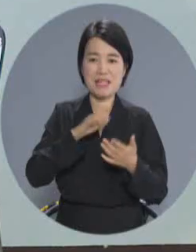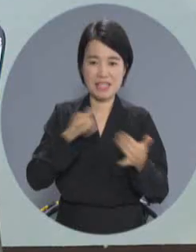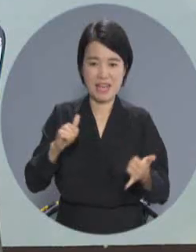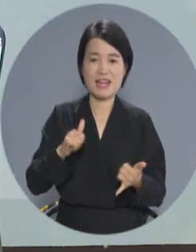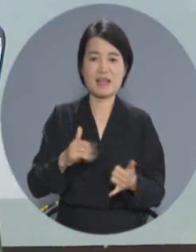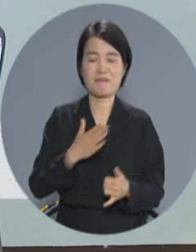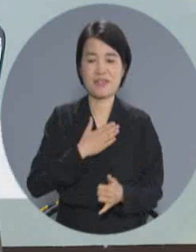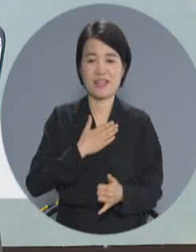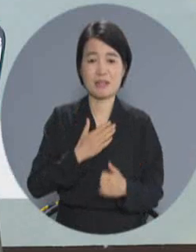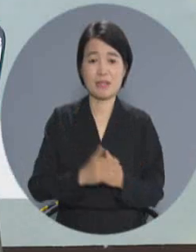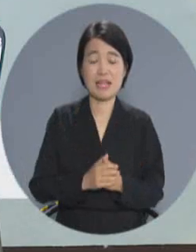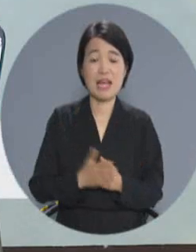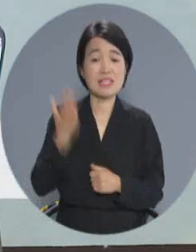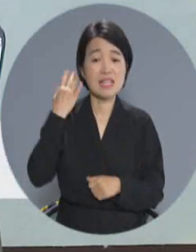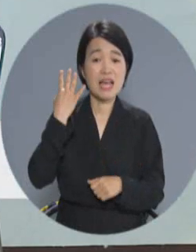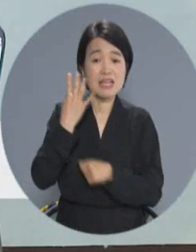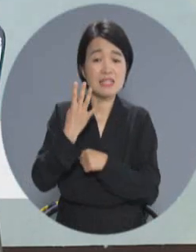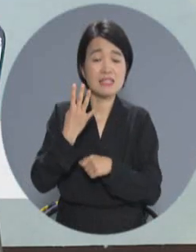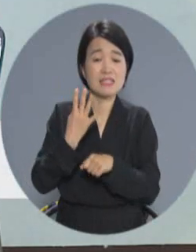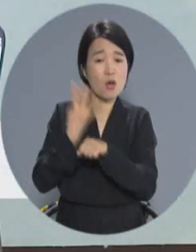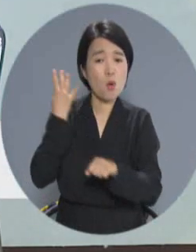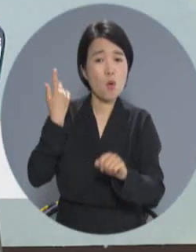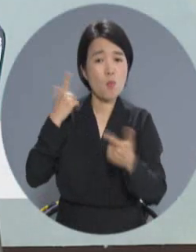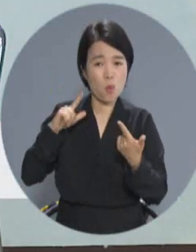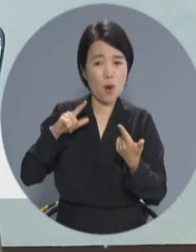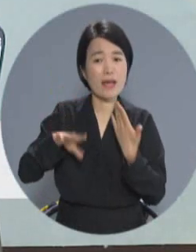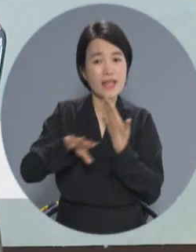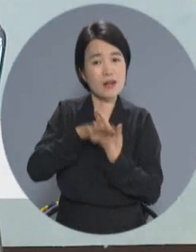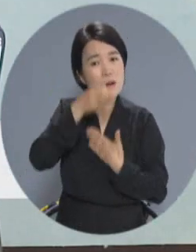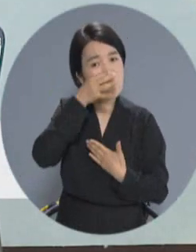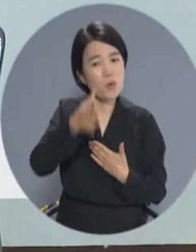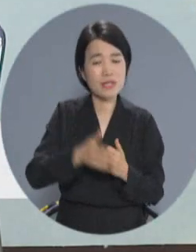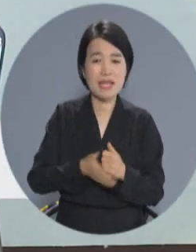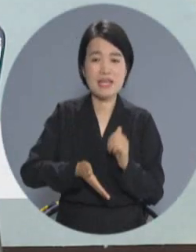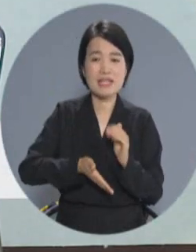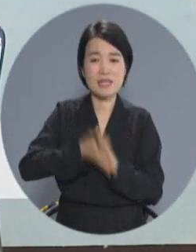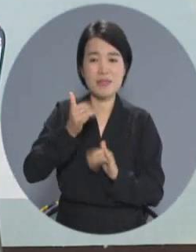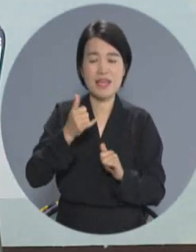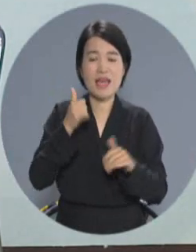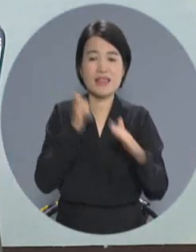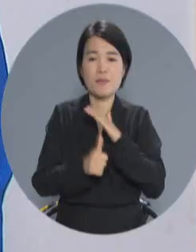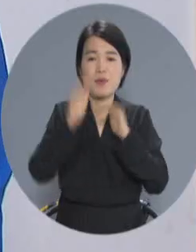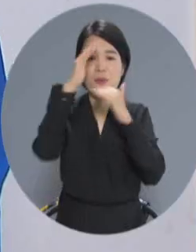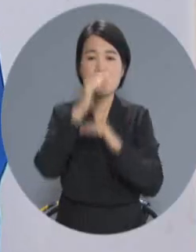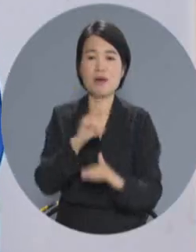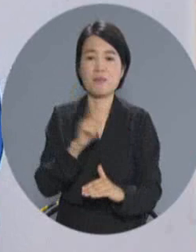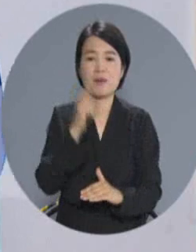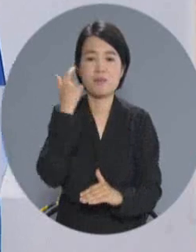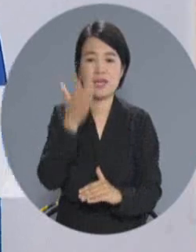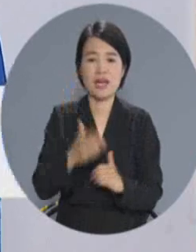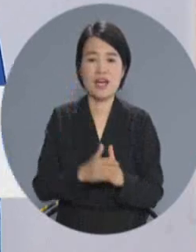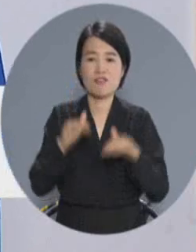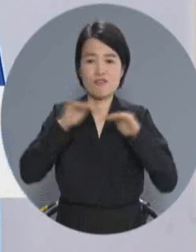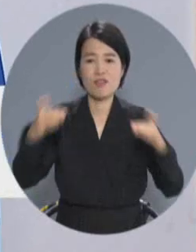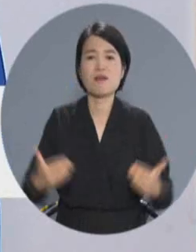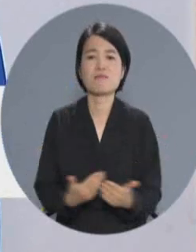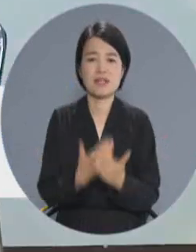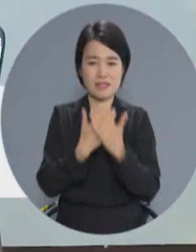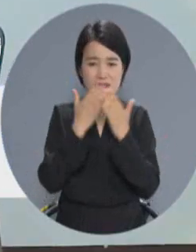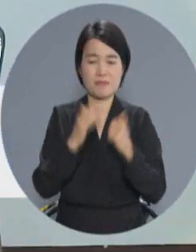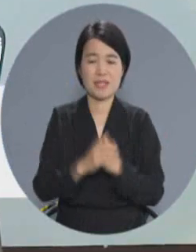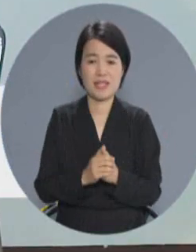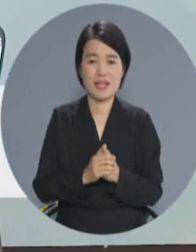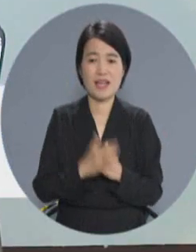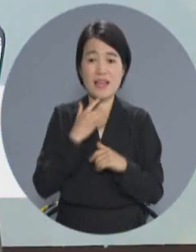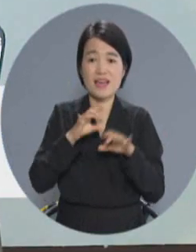지난 4년 관한 또 다른 4년 이렇게 보여주겠다 힘 인들에게 대표적인 멧세지 한가지 주신다면 주님 월 정의 명